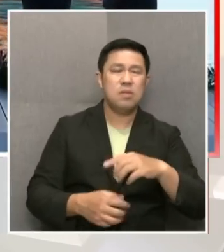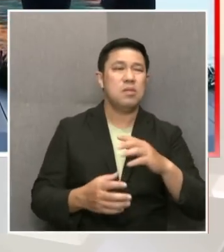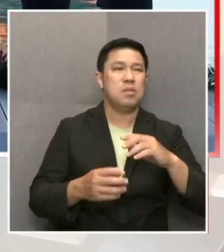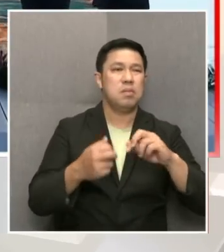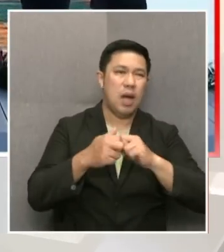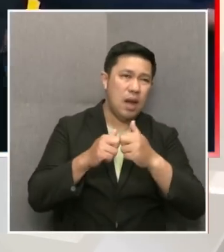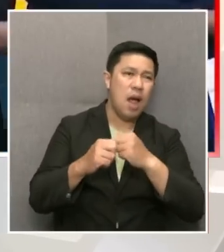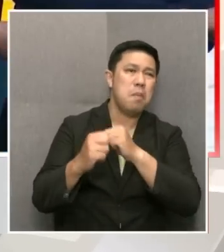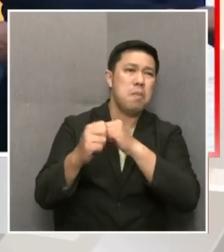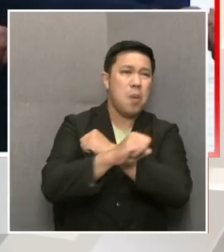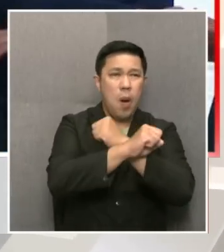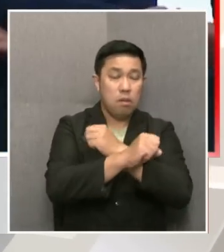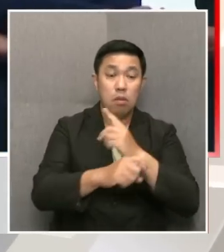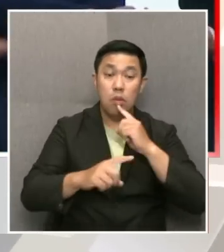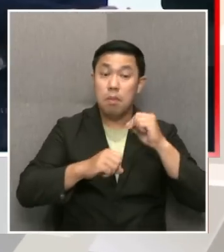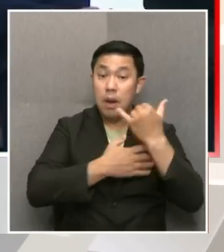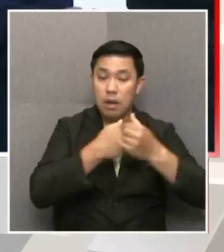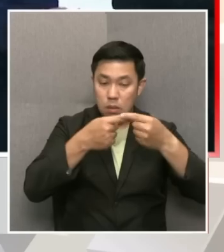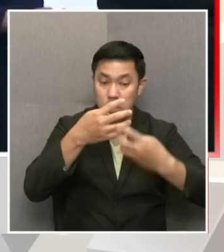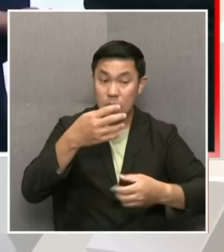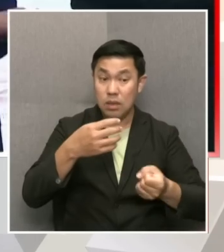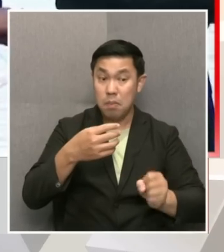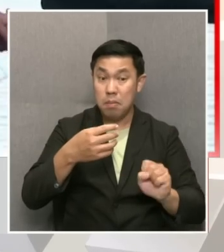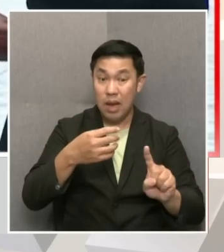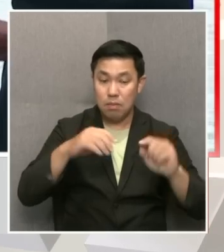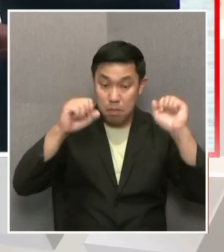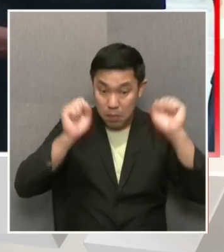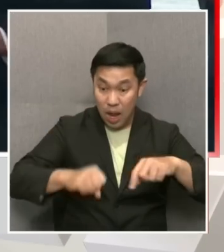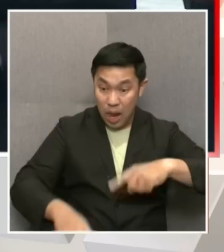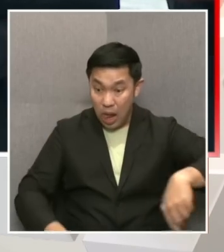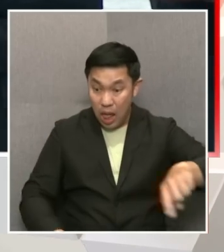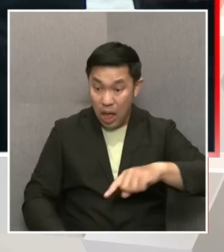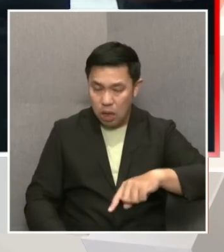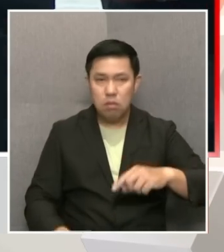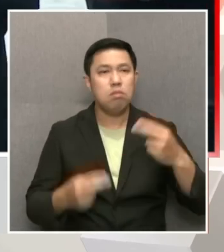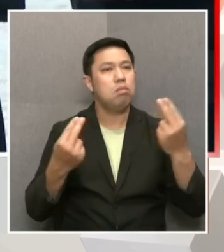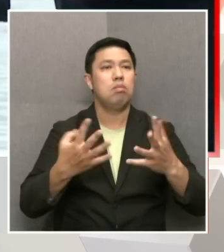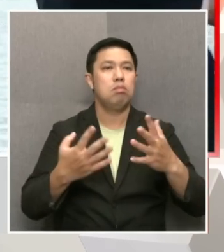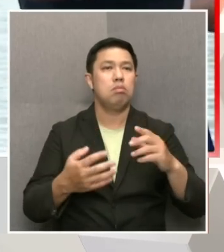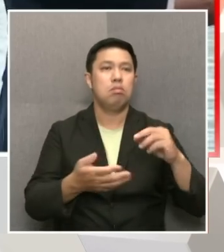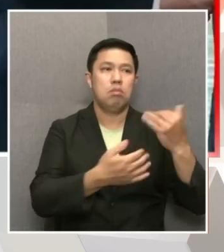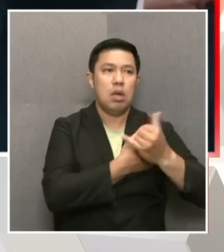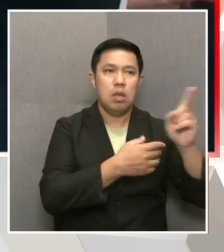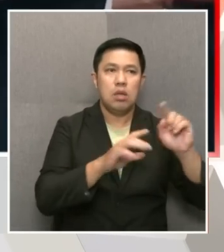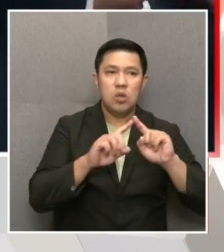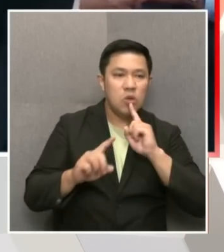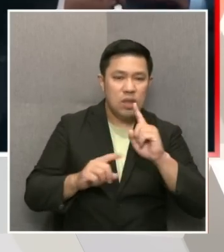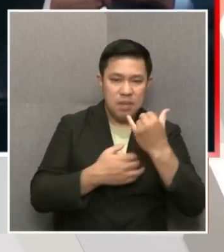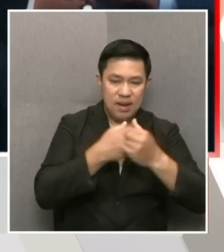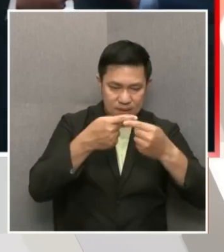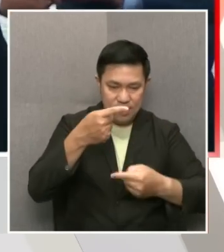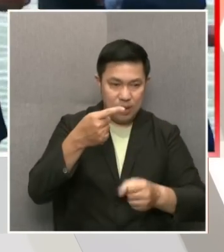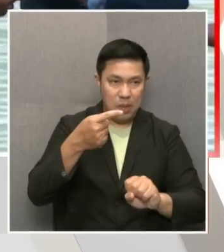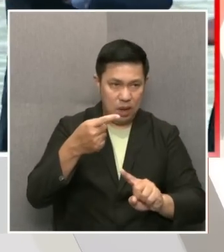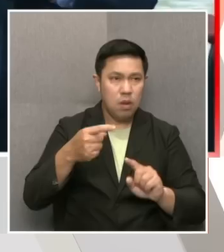ถ้า11ประเทศตกลงกันได้ขนาดนี้นะครับสงครามจะเกิดขึ้นได้น้อยนะครับเพราะมหาอำนาจทั้งสองฝ่ายก็จำเป็นต้องใช้11ประเทศนะครับเป็น